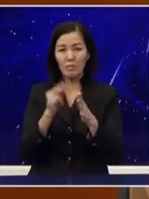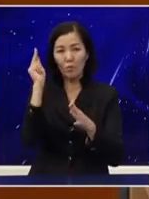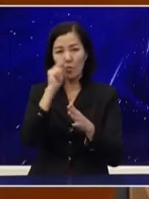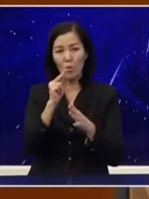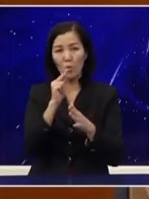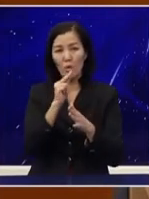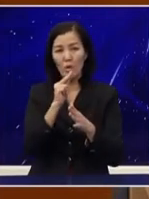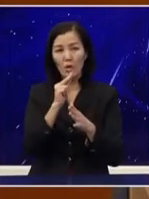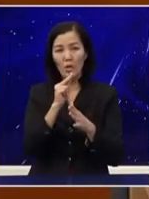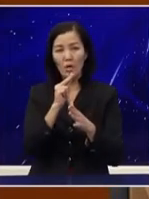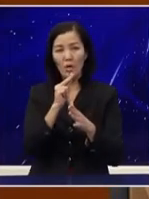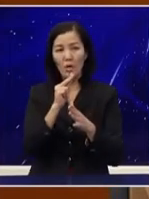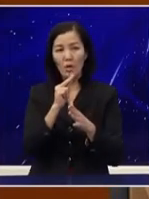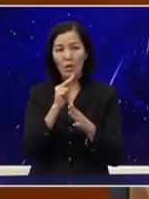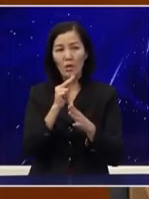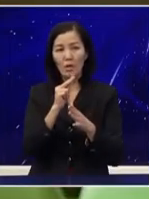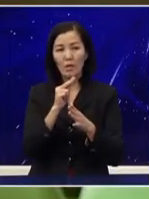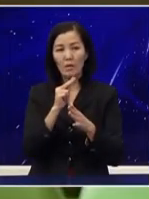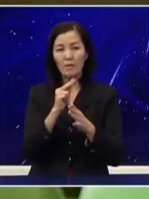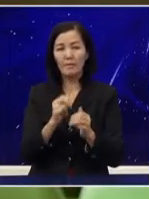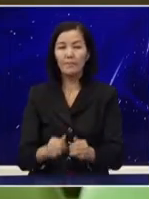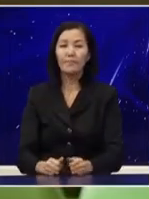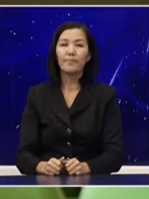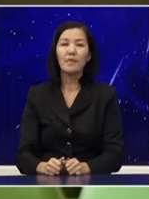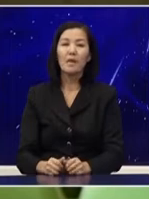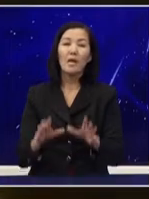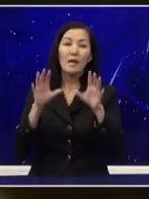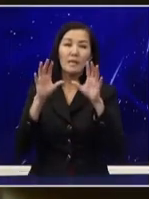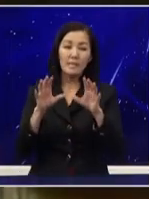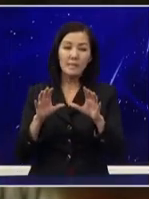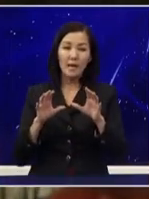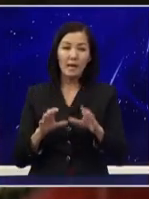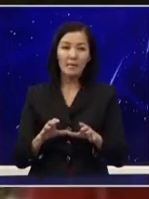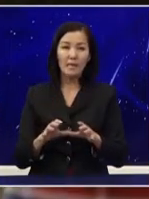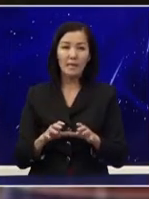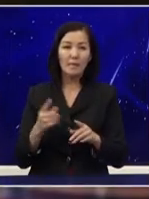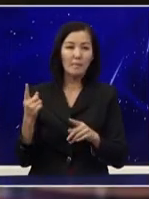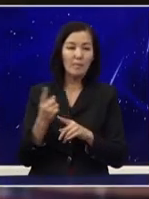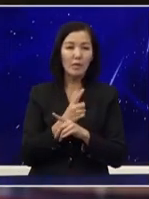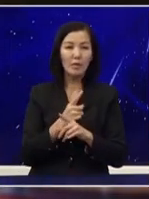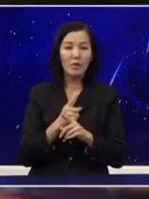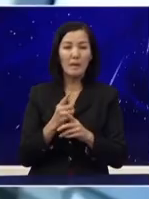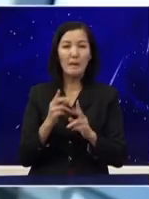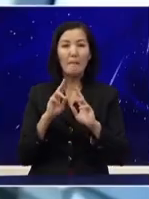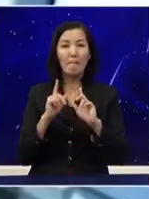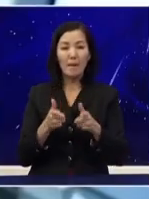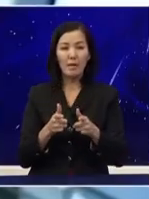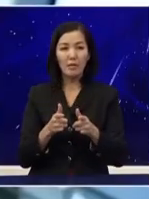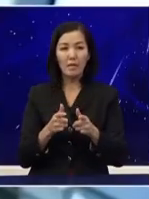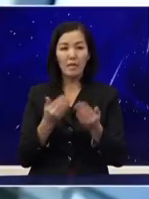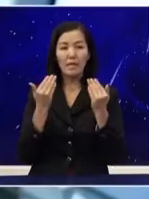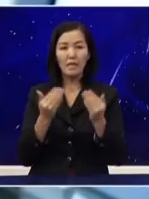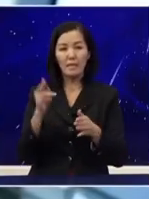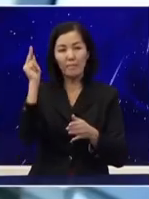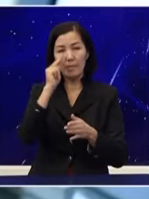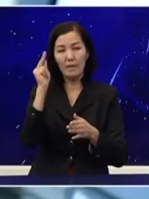кезеңіне мөлшерлес өтейтін болады. Аталмыш заң жобасы бірінші оқылымда мақұлданды. Ал білім беруді сырттай бағалау үшін білім